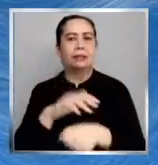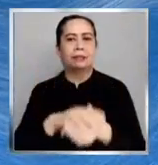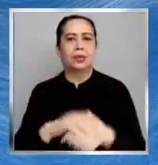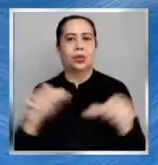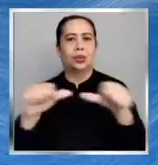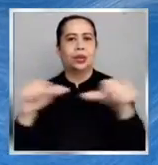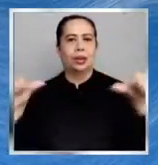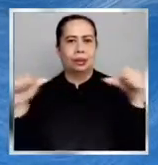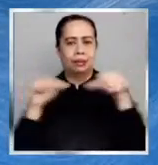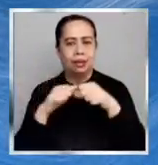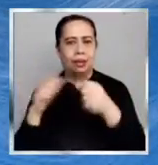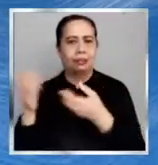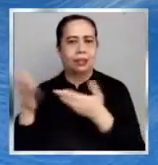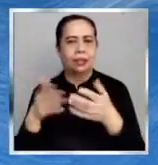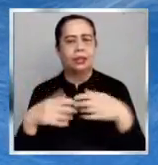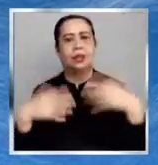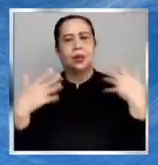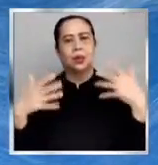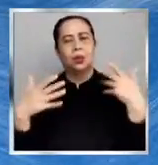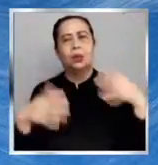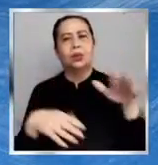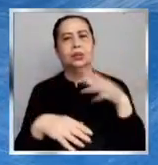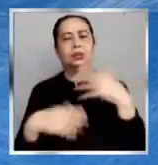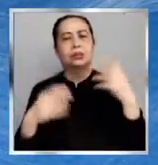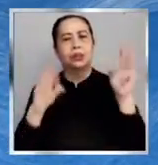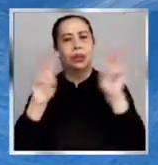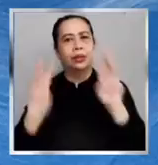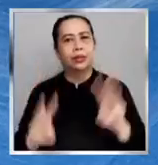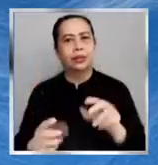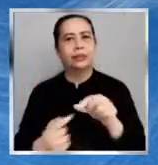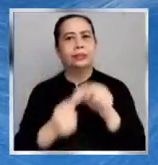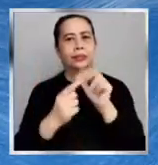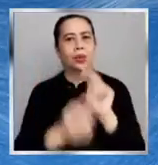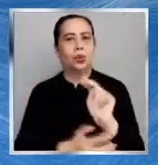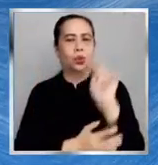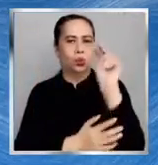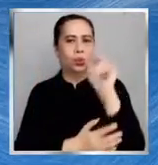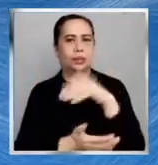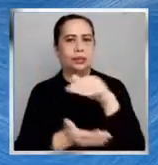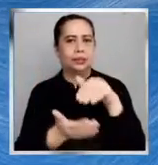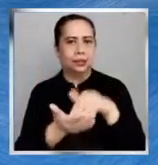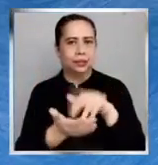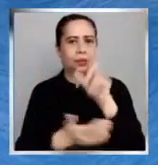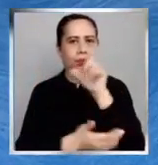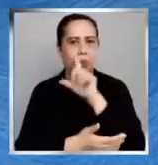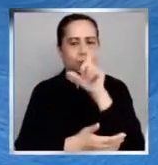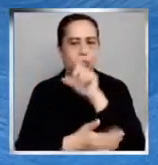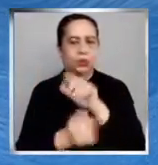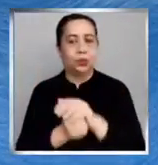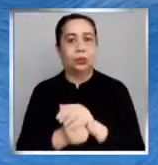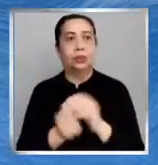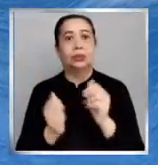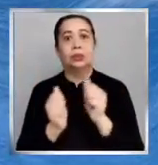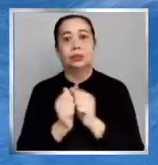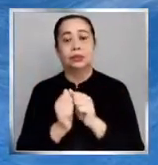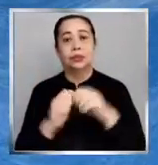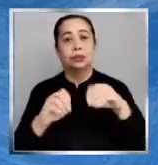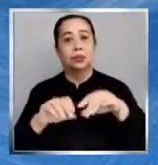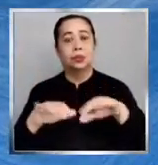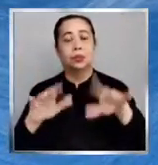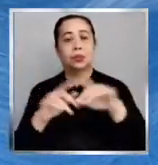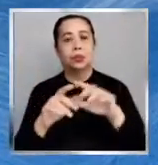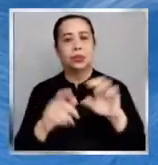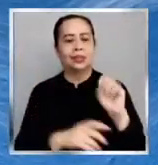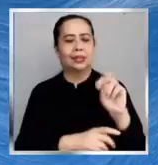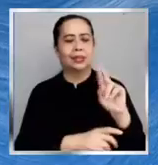magdudulot ng maaliwala sa panahon, partikular sa northern at central Luzon. Kasabay nito ang pag-iral ng easterlies o